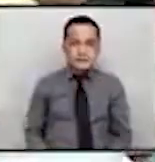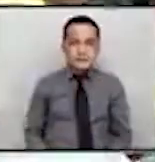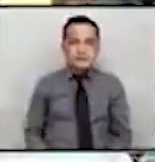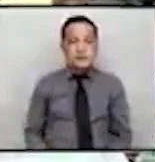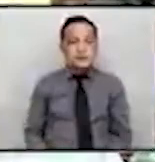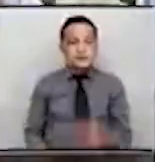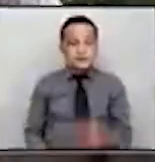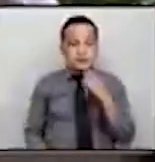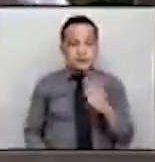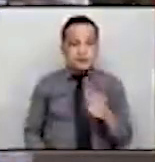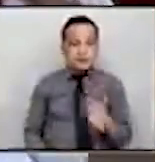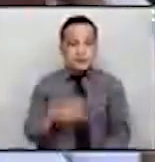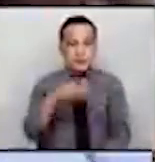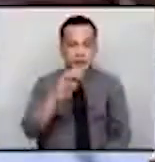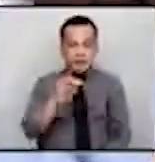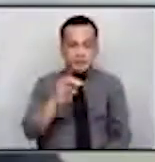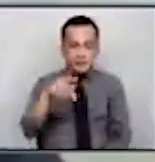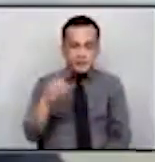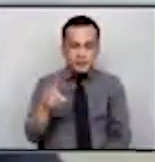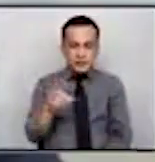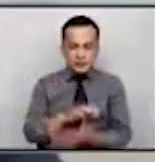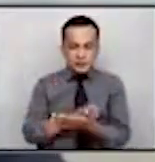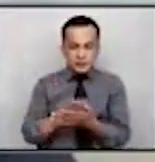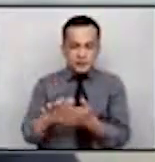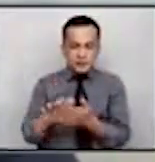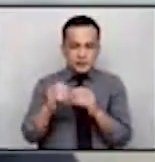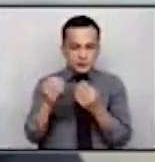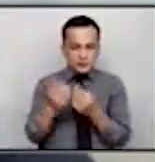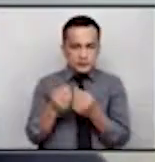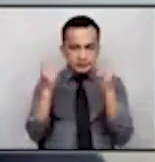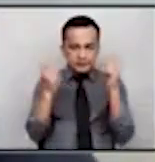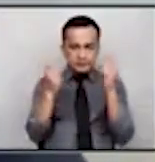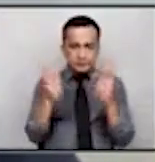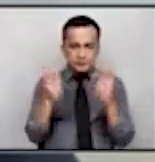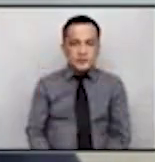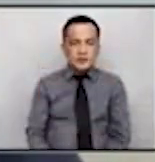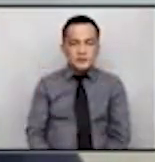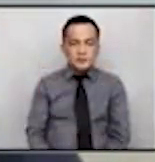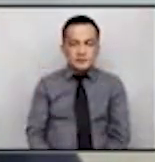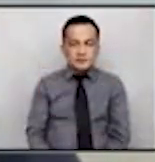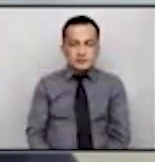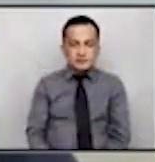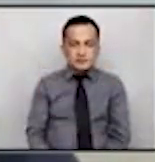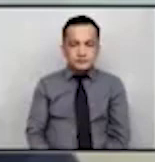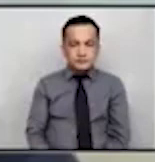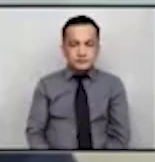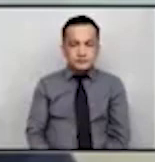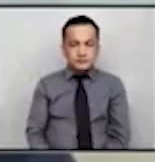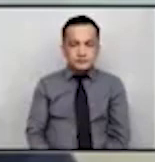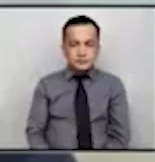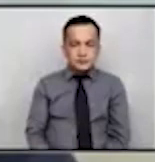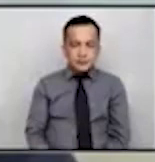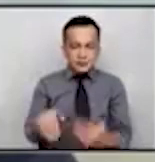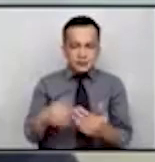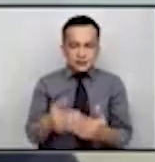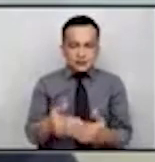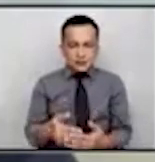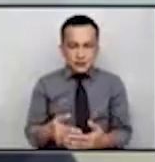at naging organisado ang pagdiriwang. So lahat po ng nilatag natin, pinagplanuhan natin